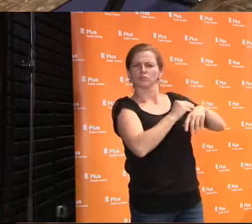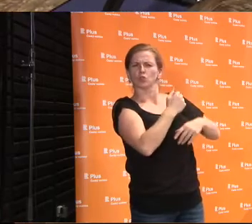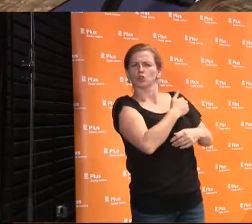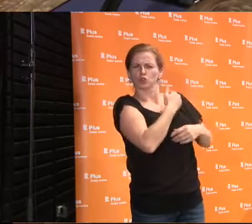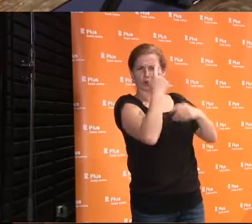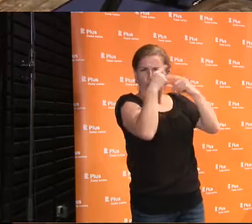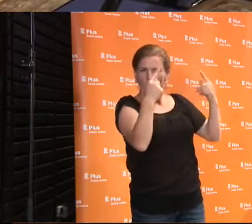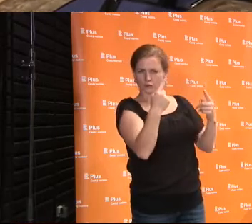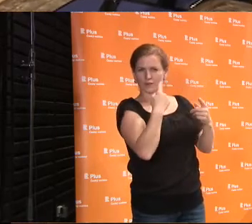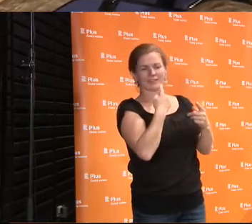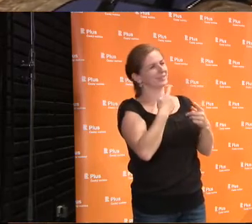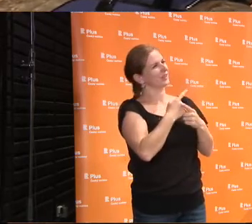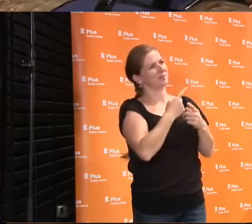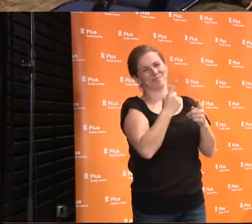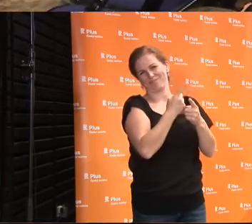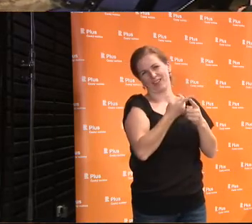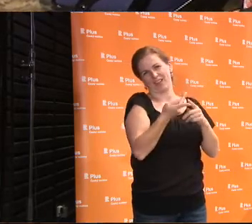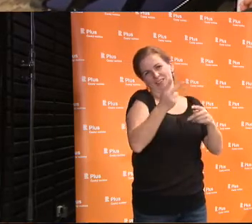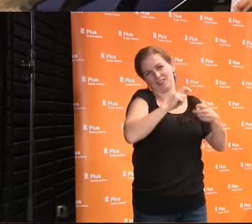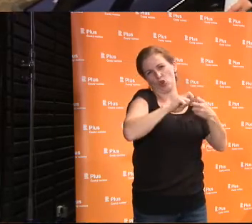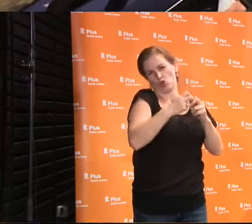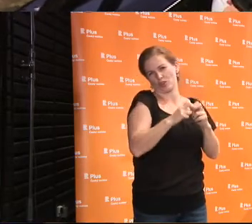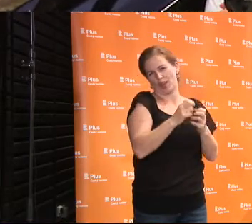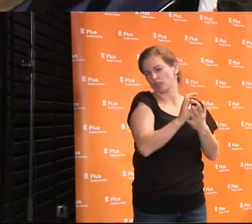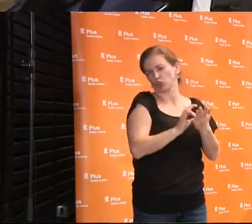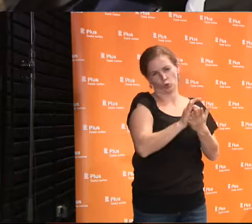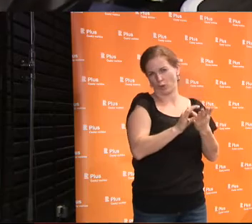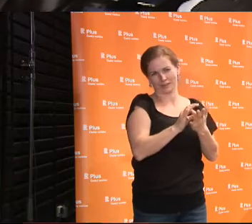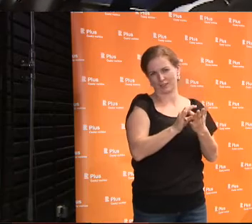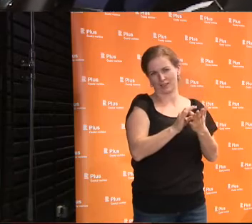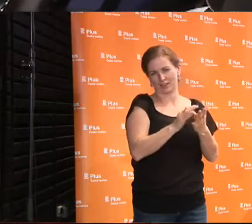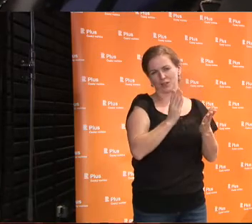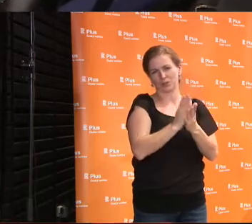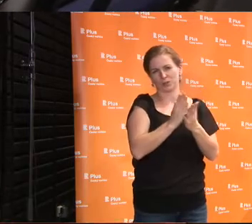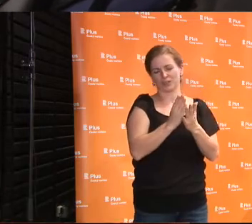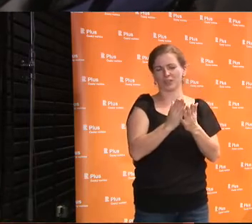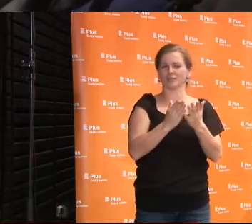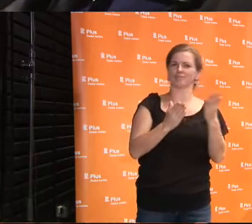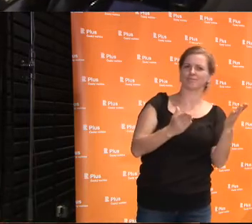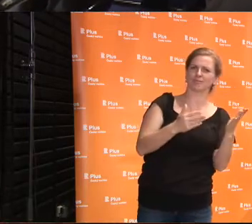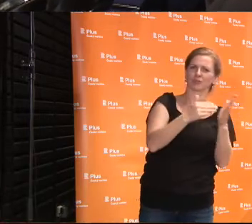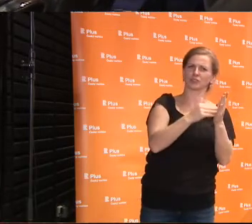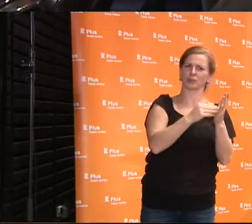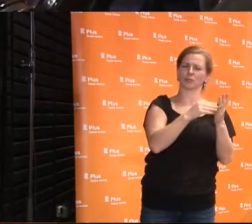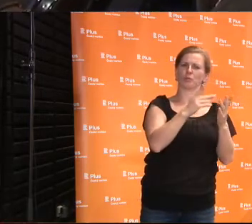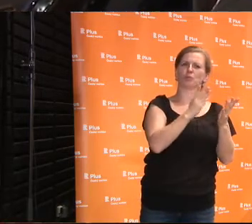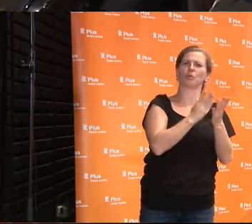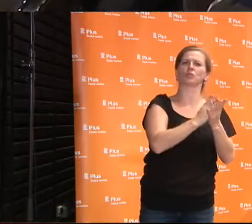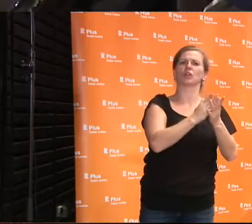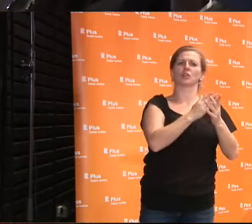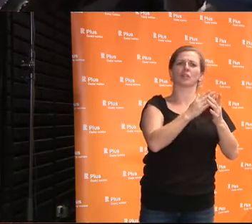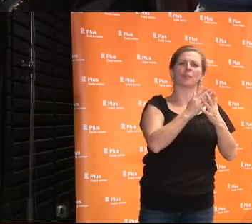poněkud složitější, že se ty nůžky rozvírají úplně jinak. Na jedné straně bychom potřebovali digitálně nebo